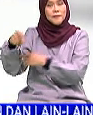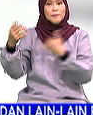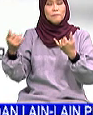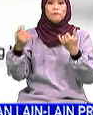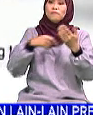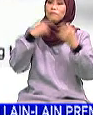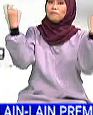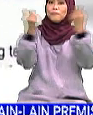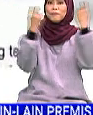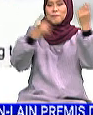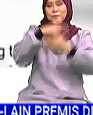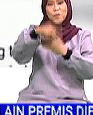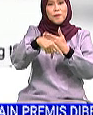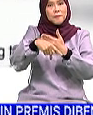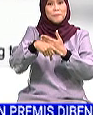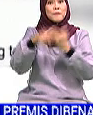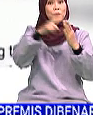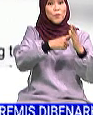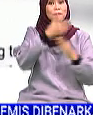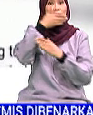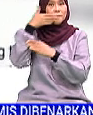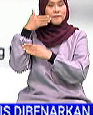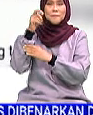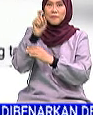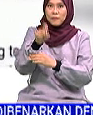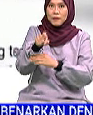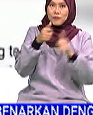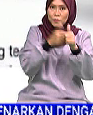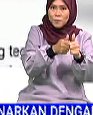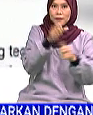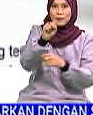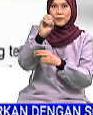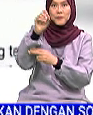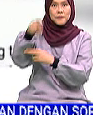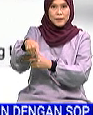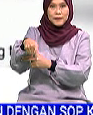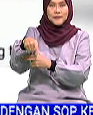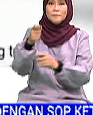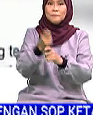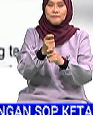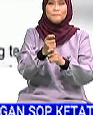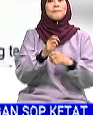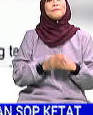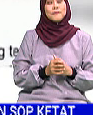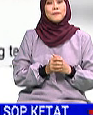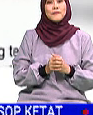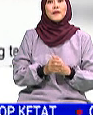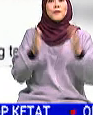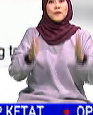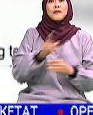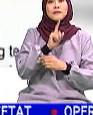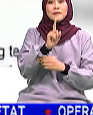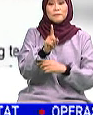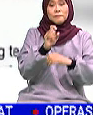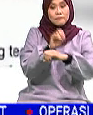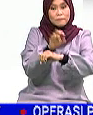majelis sepanjang bulan Romadhon perlu mematuhi prosedur operasi standar etis Opi yang kerajaan umat Islam